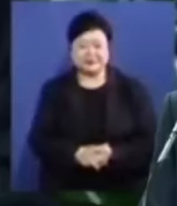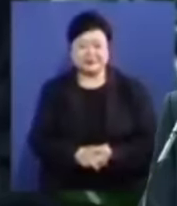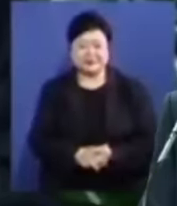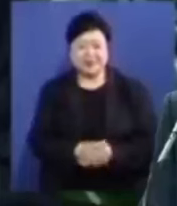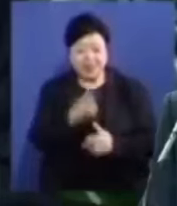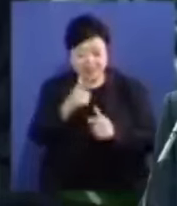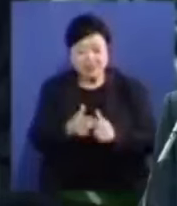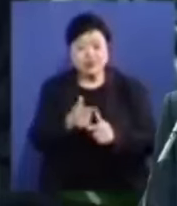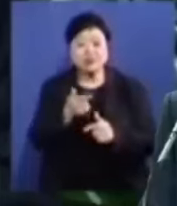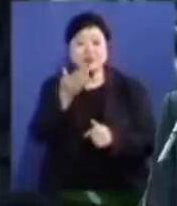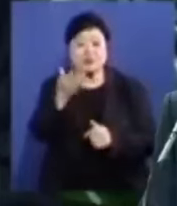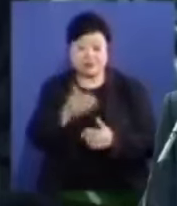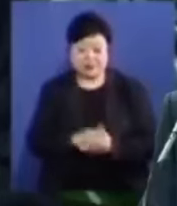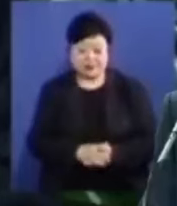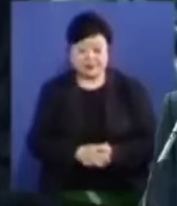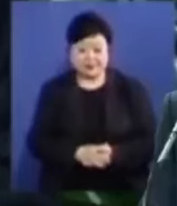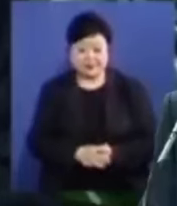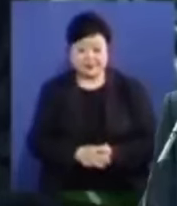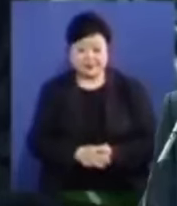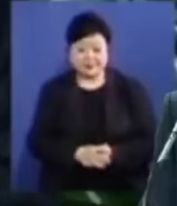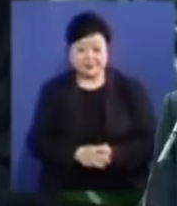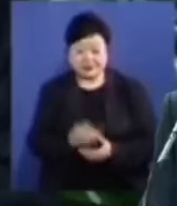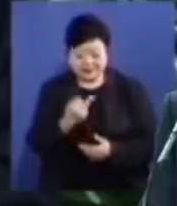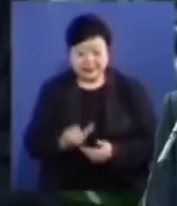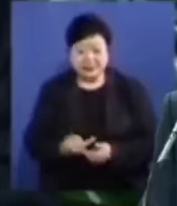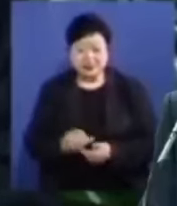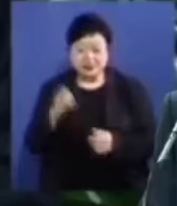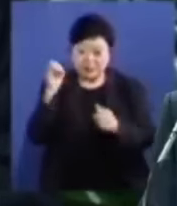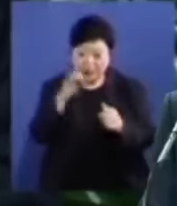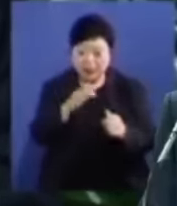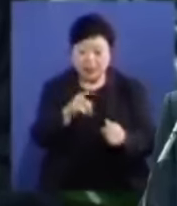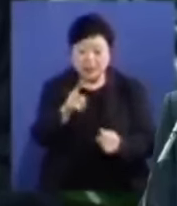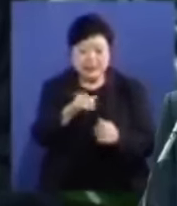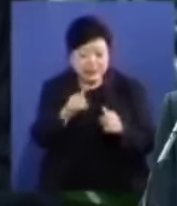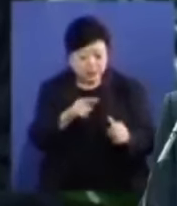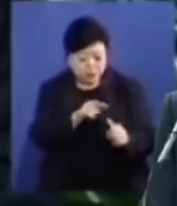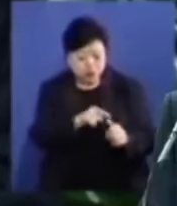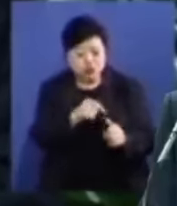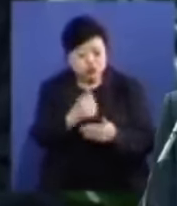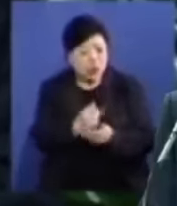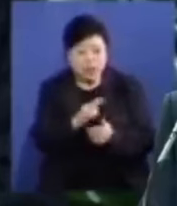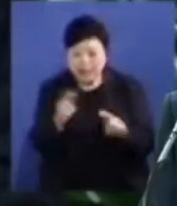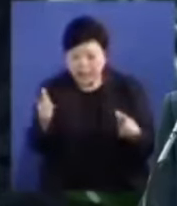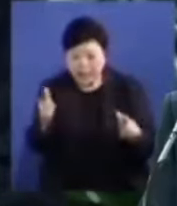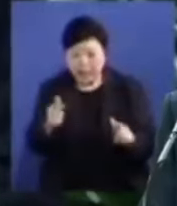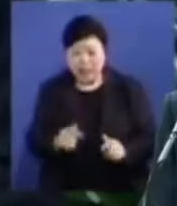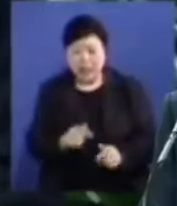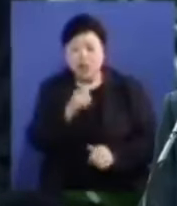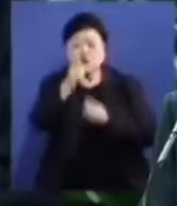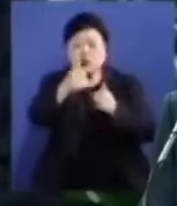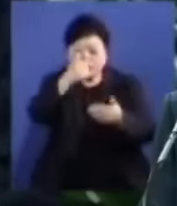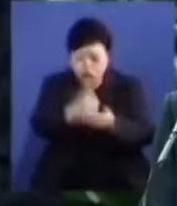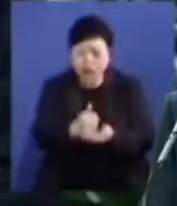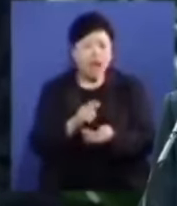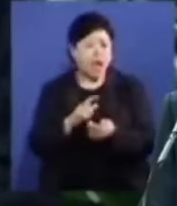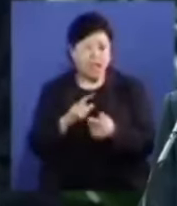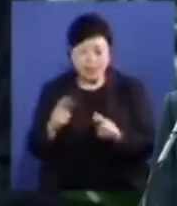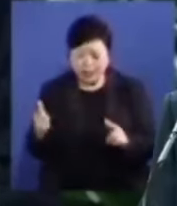그런데 예수님께서 제자들 보시고 이 사람의 죄도 아니고 조상의 죄도